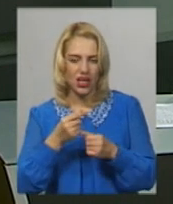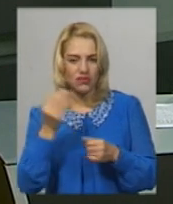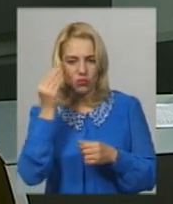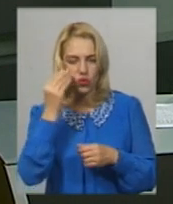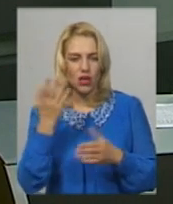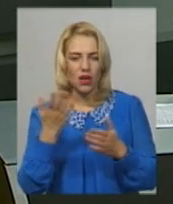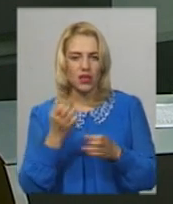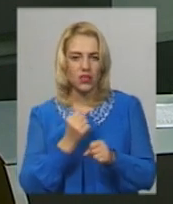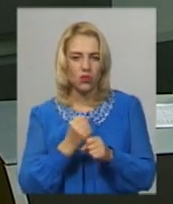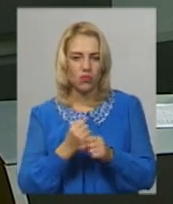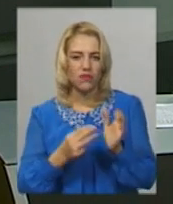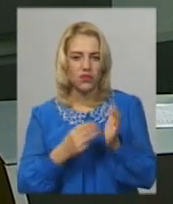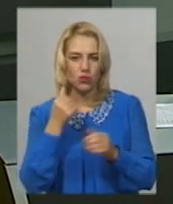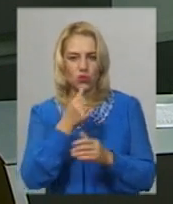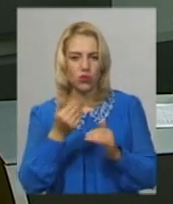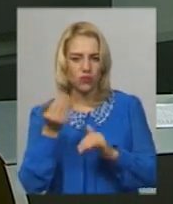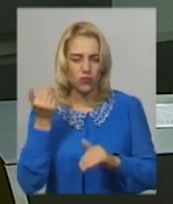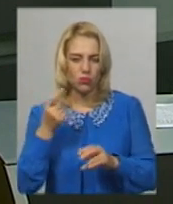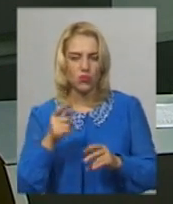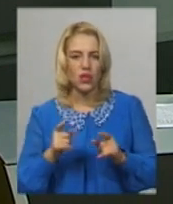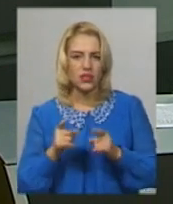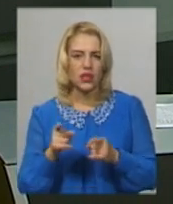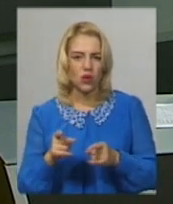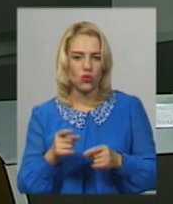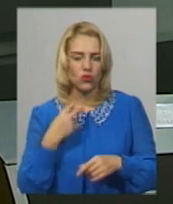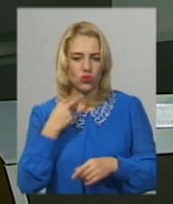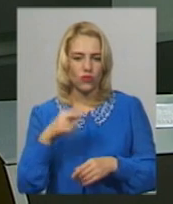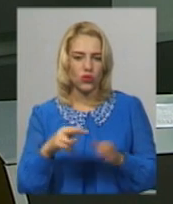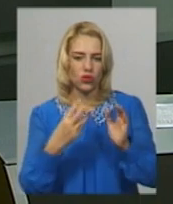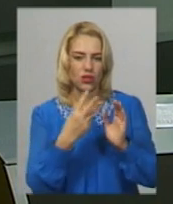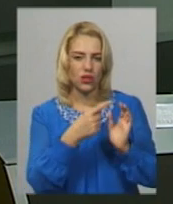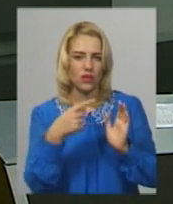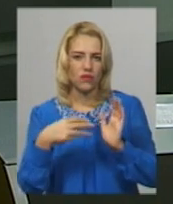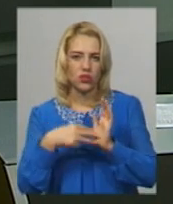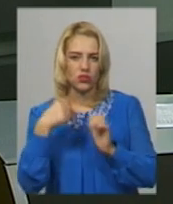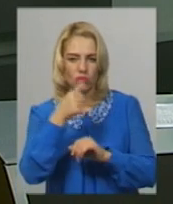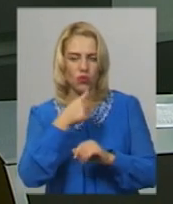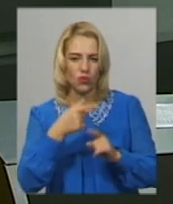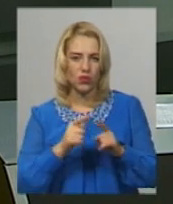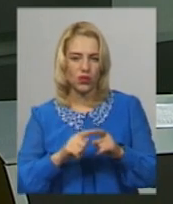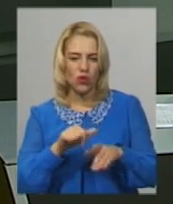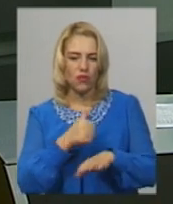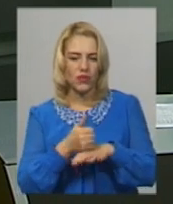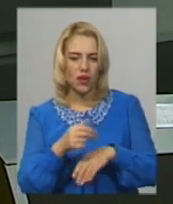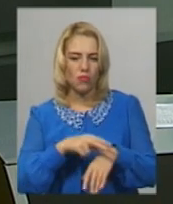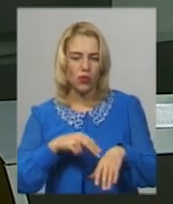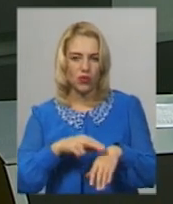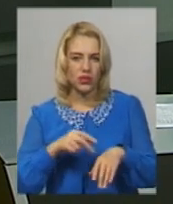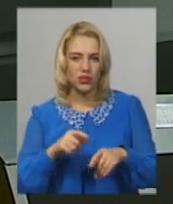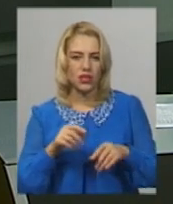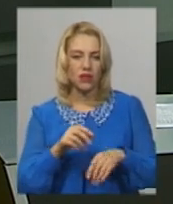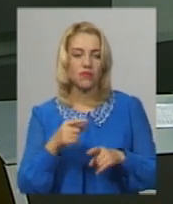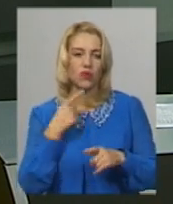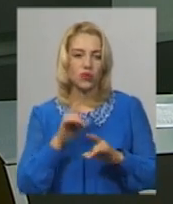8 років тому. Чоловіку загрожує позбавлення волі на строк від 3 до 8 років. У головному управлінні Нацполіції області ситуацію